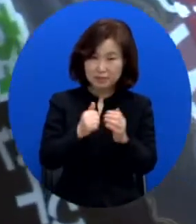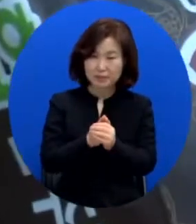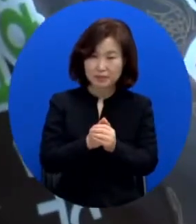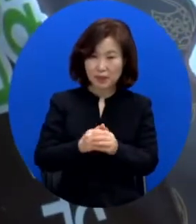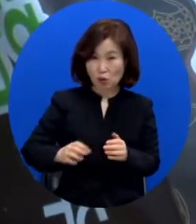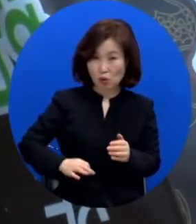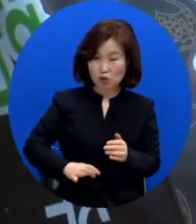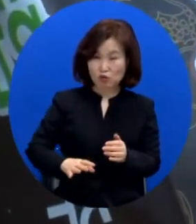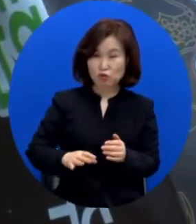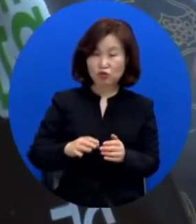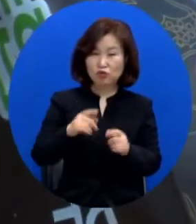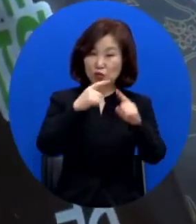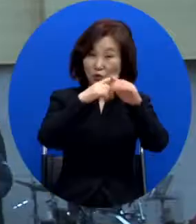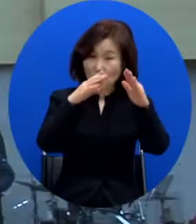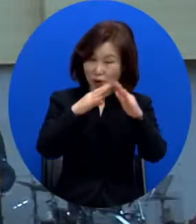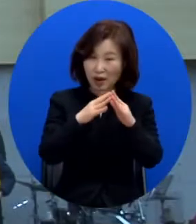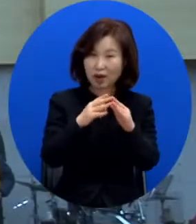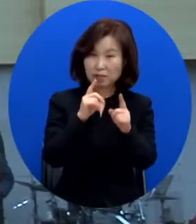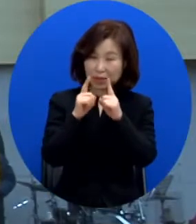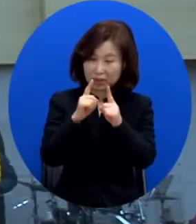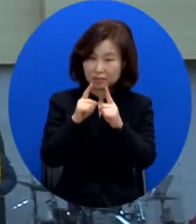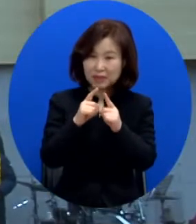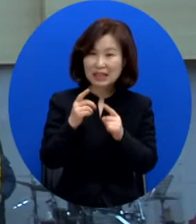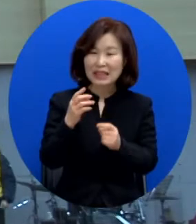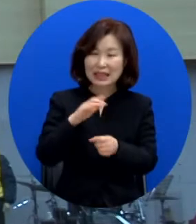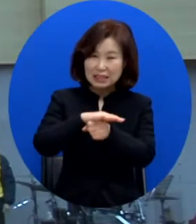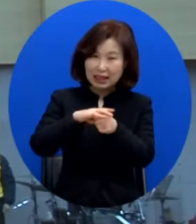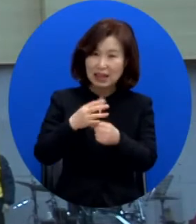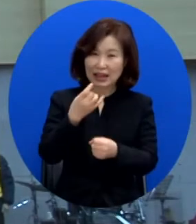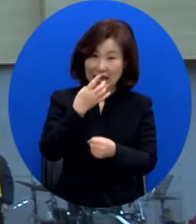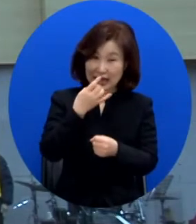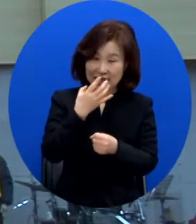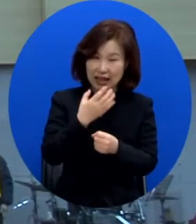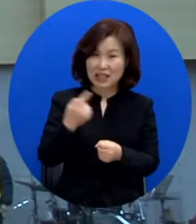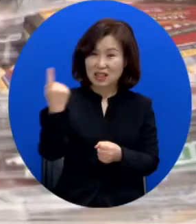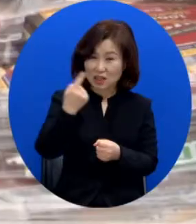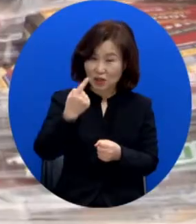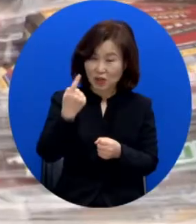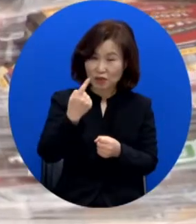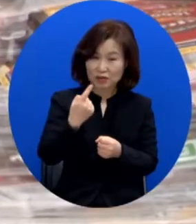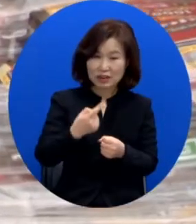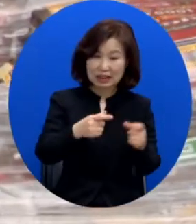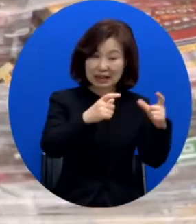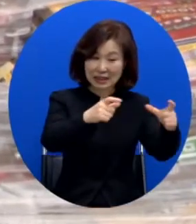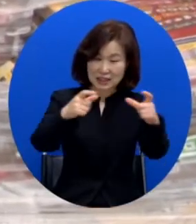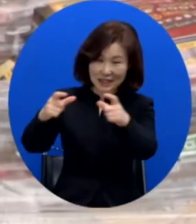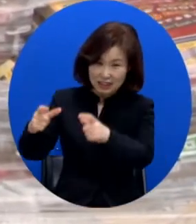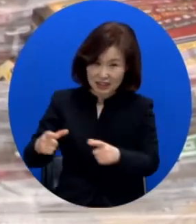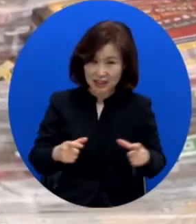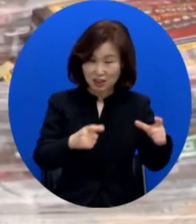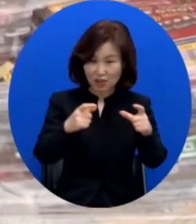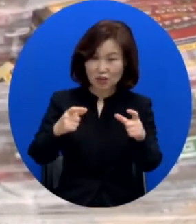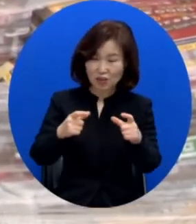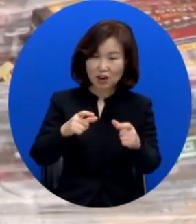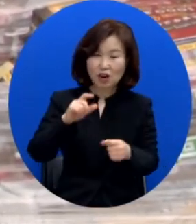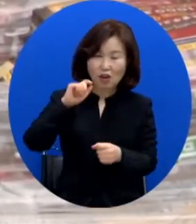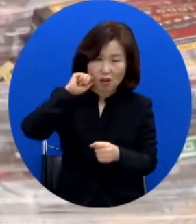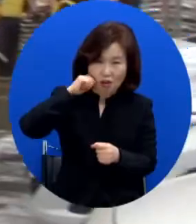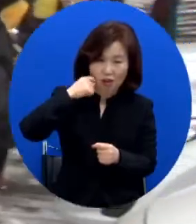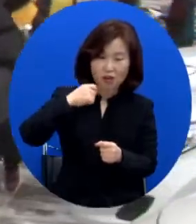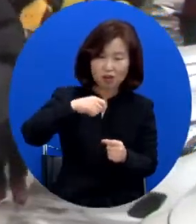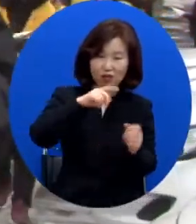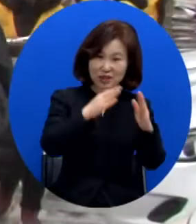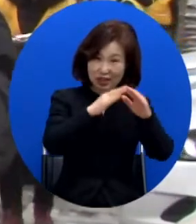원주중부교회 성도들은 사랑의 쌀 점포를 원주시 단계동 과 무실동 흥업면 일대 어렵고 소외된